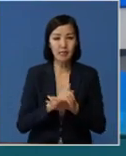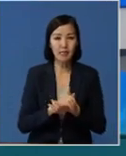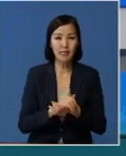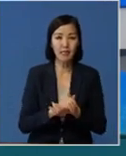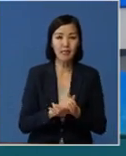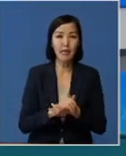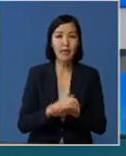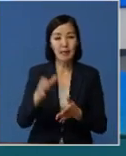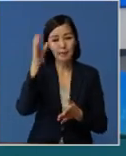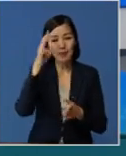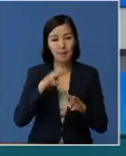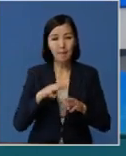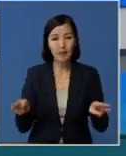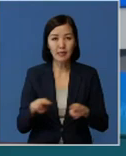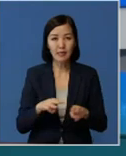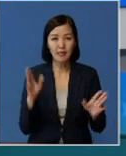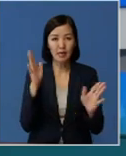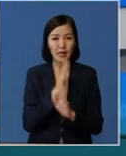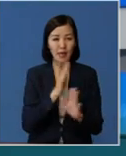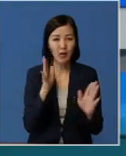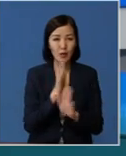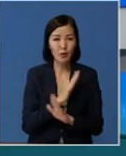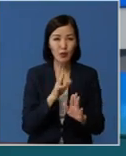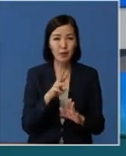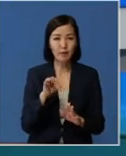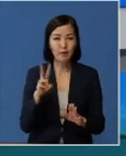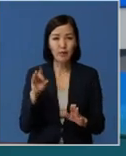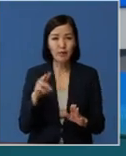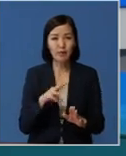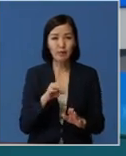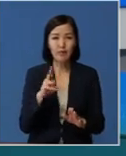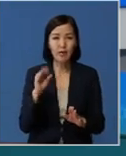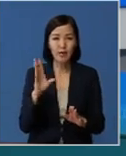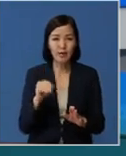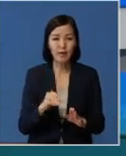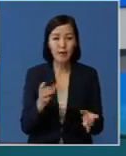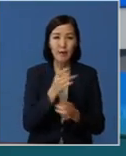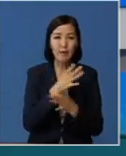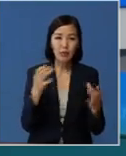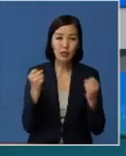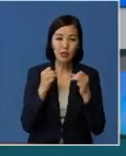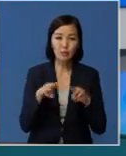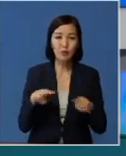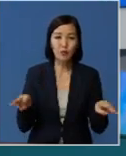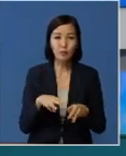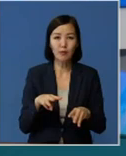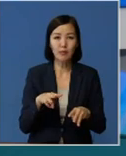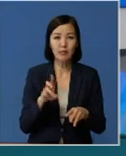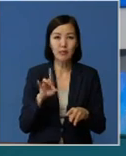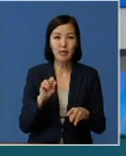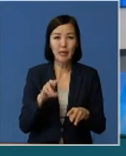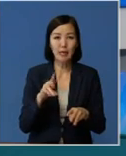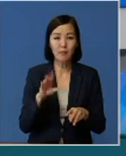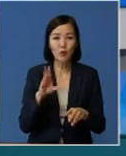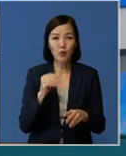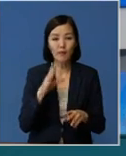Асхат Аймағамбетов, экология, геология және табиғи ресурстар министрі Мағзум Мырзағалиев, сондай-ақ мәдениет және спорт министрі Ақтоты